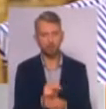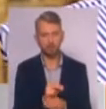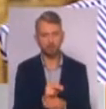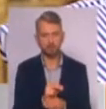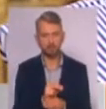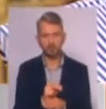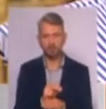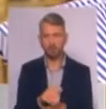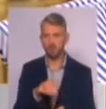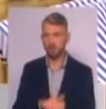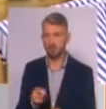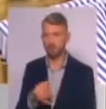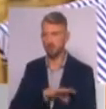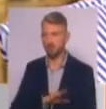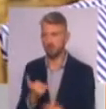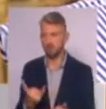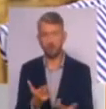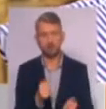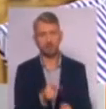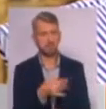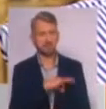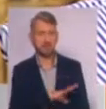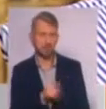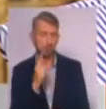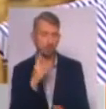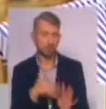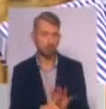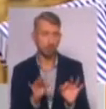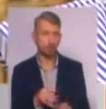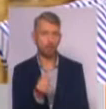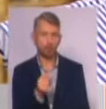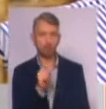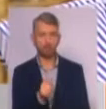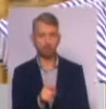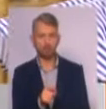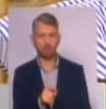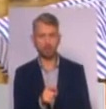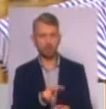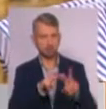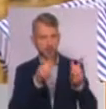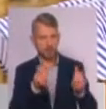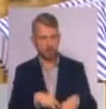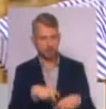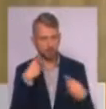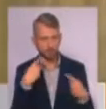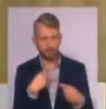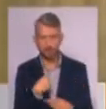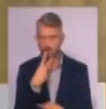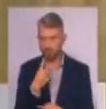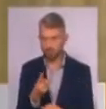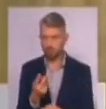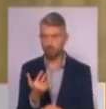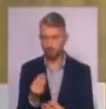Ну, фактично, їм це не вигідно зараз. Їм це не вигідно, як ви розумієте, хоча гроші вони деруть. Ми бачимо, яким чином, так.